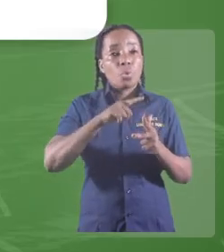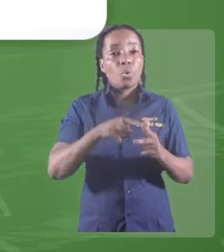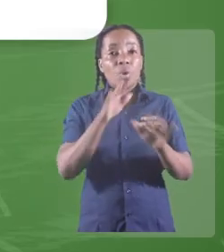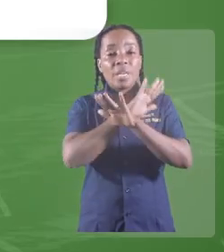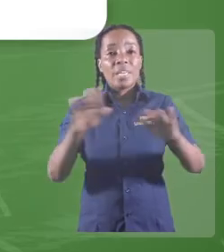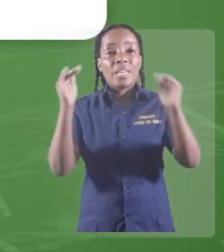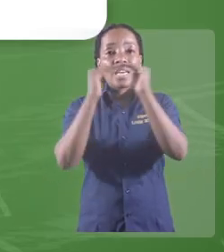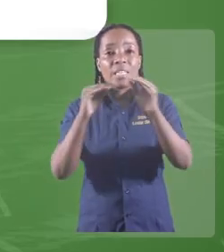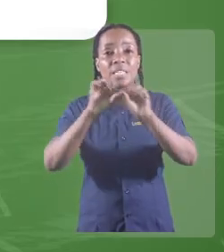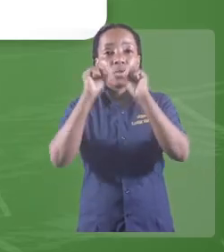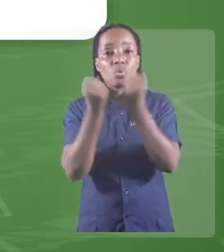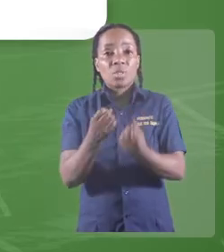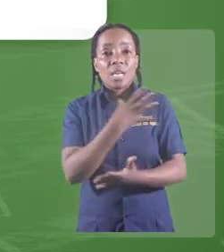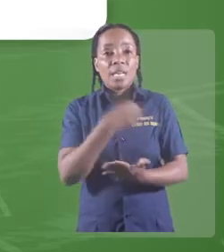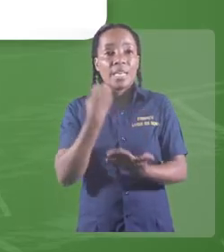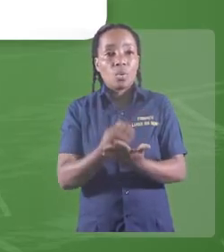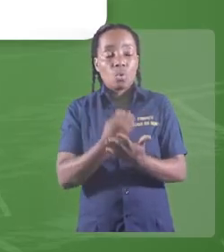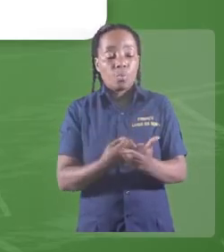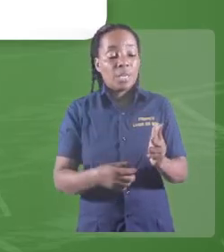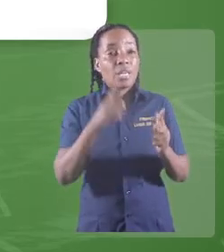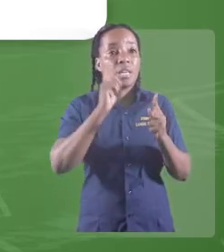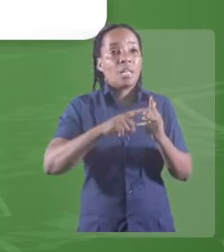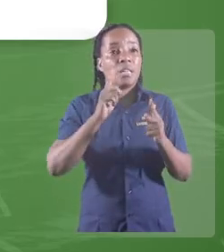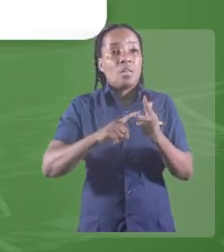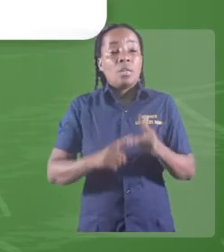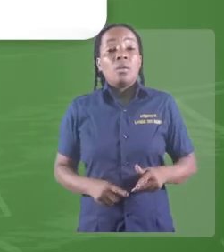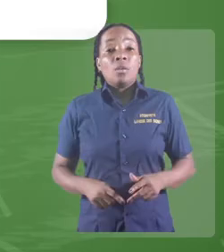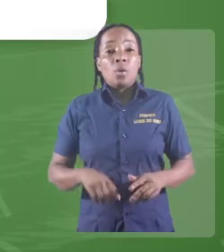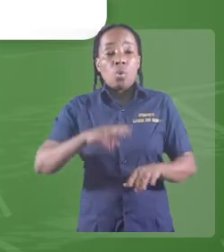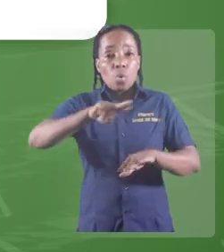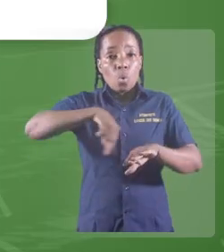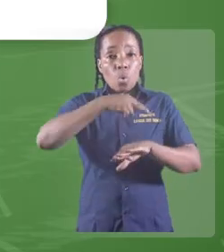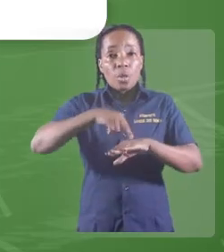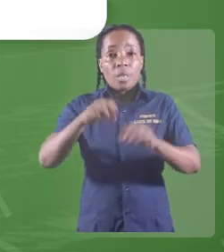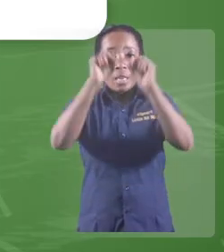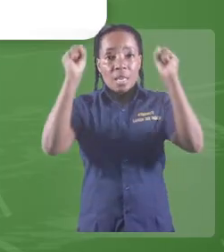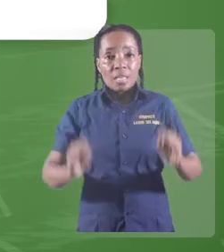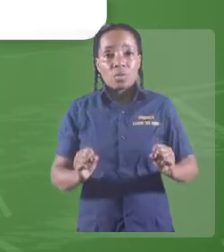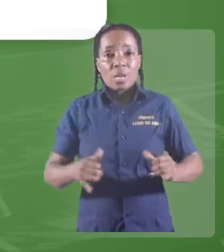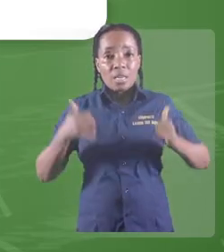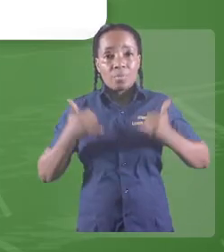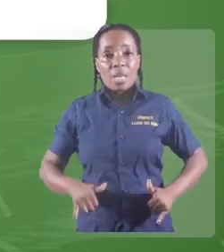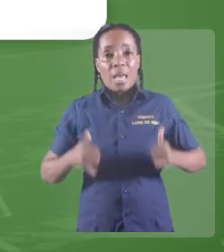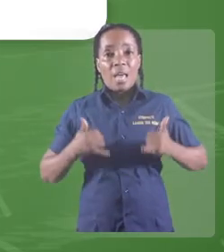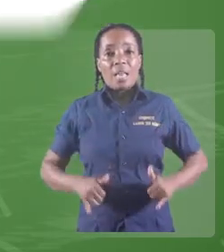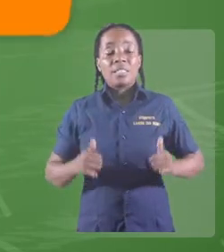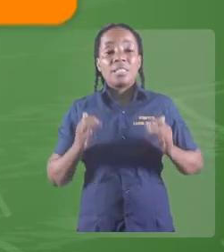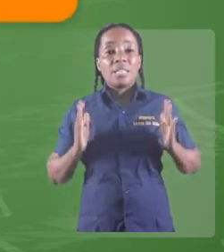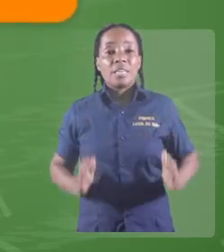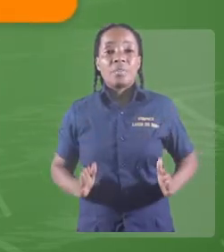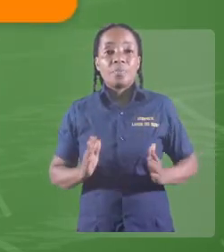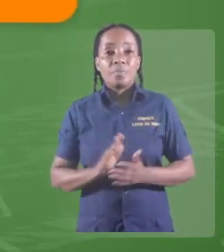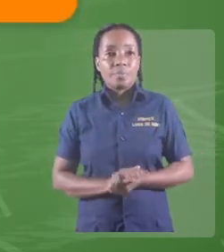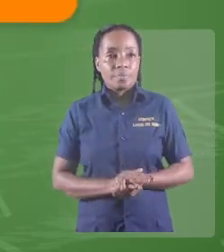l'inégalité sociale et économique. Et le troisième point, le nationalisme algérien. Nous passons